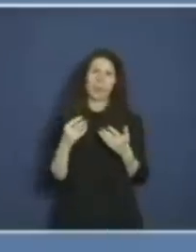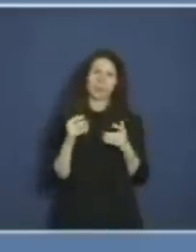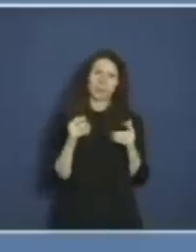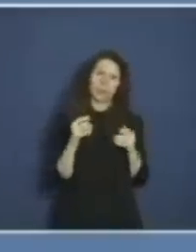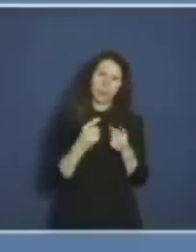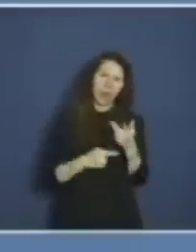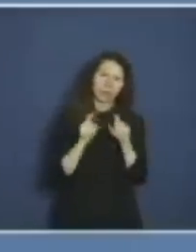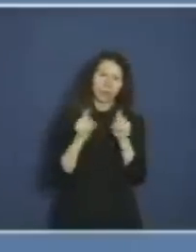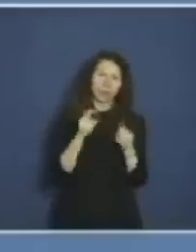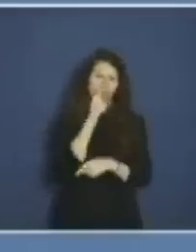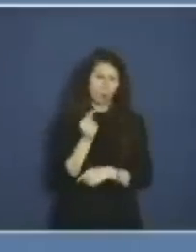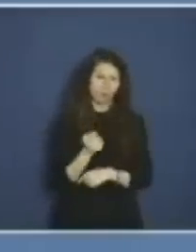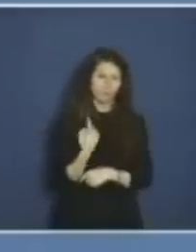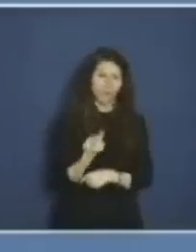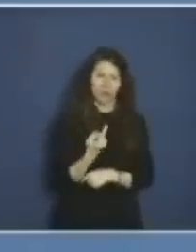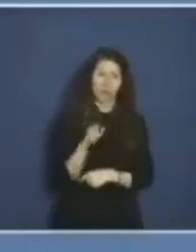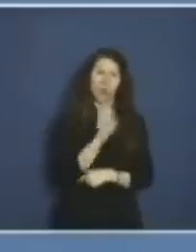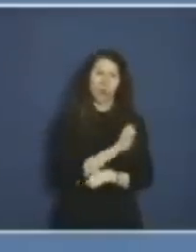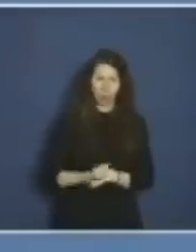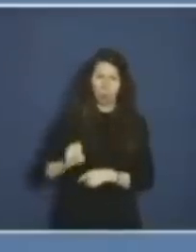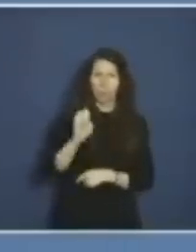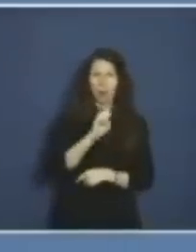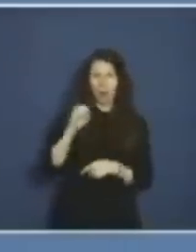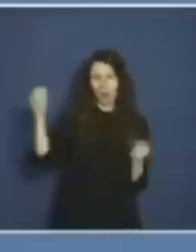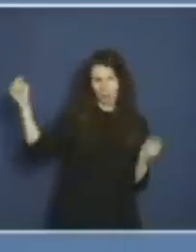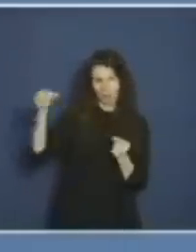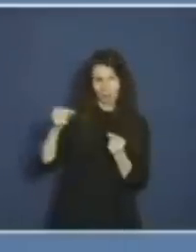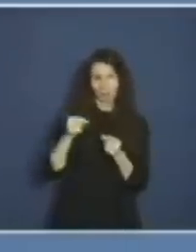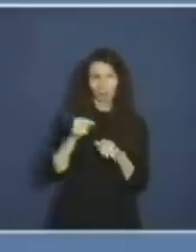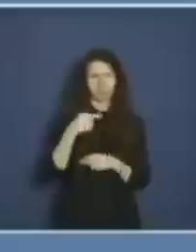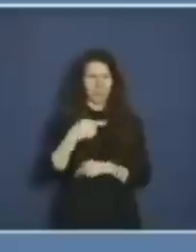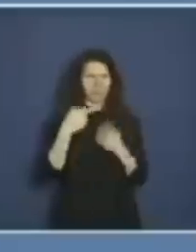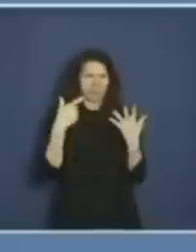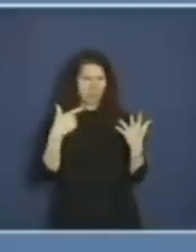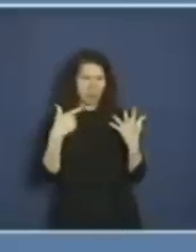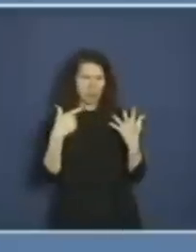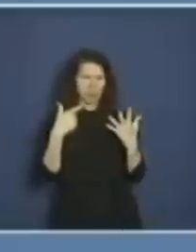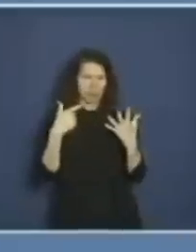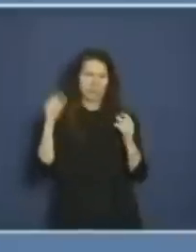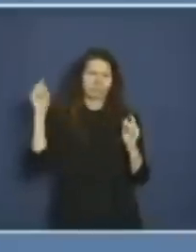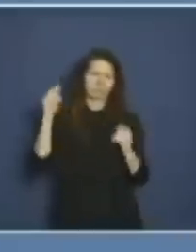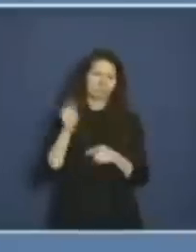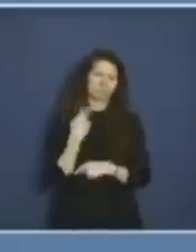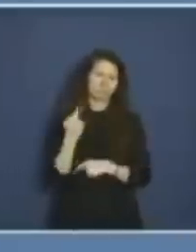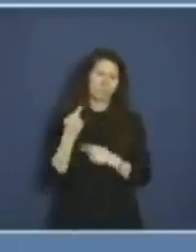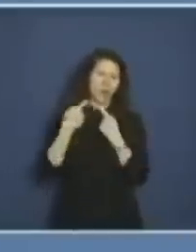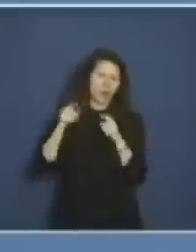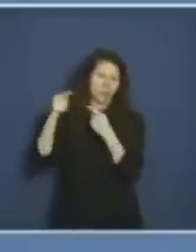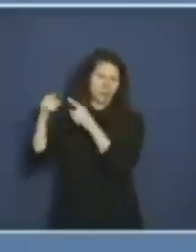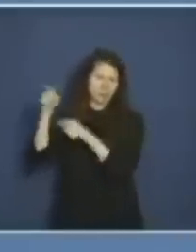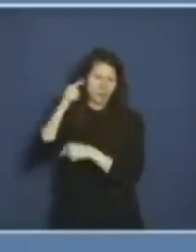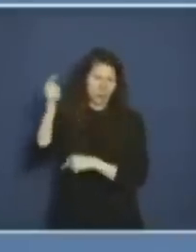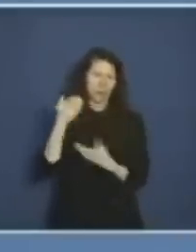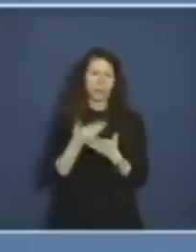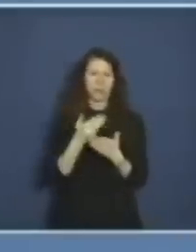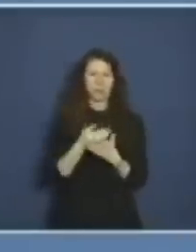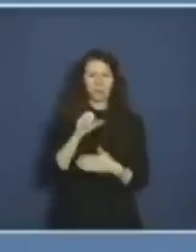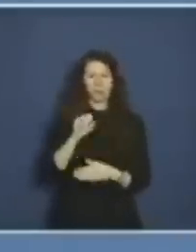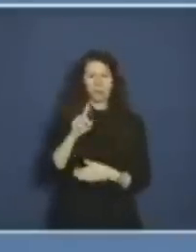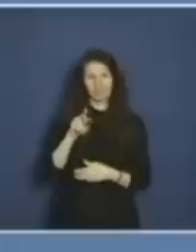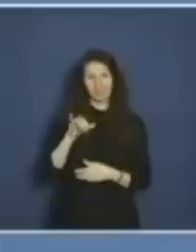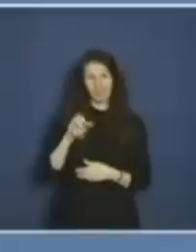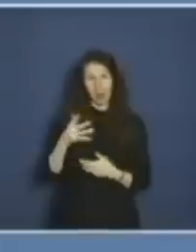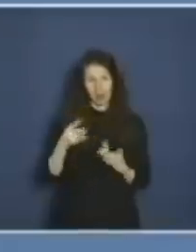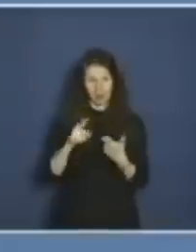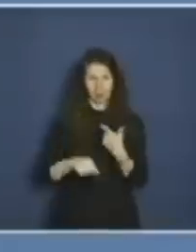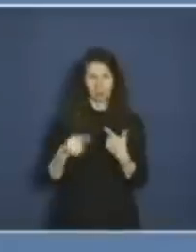nicht nur wir, sondern Europa, die G7, dann würde ich zum Beispiel den Fall Skripal nennen, jüngst